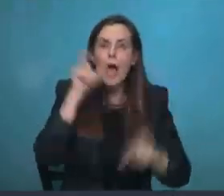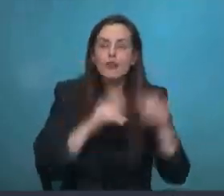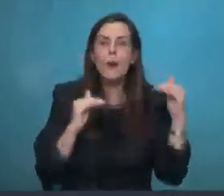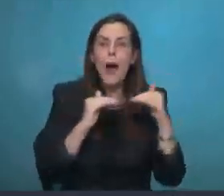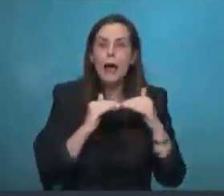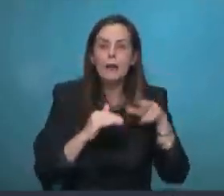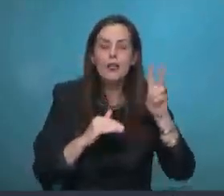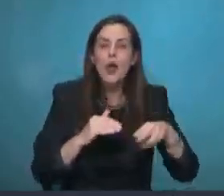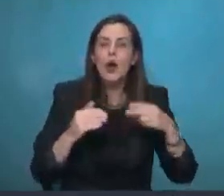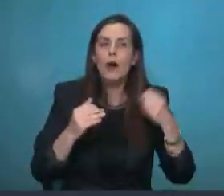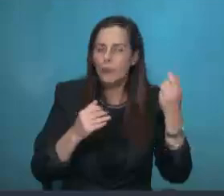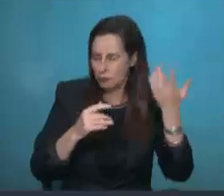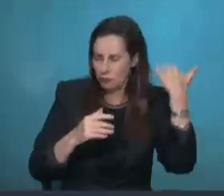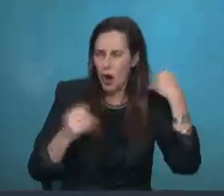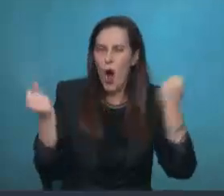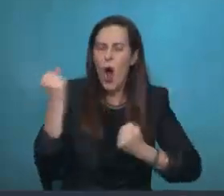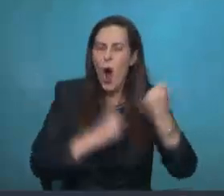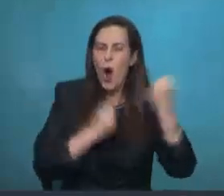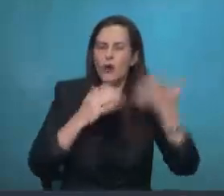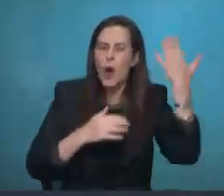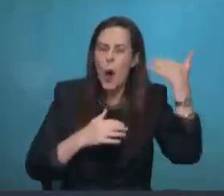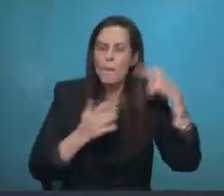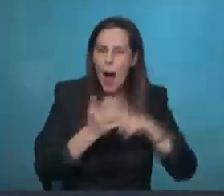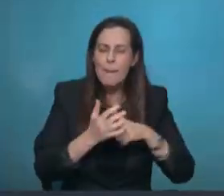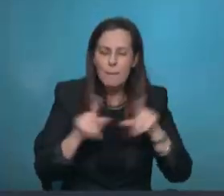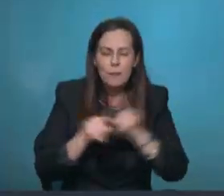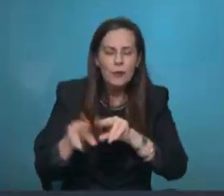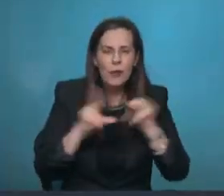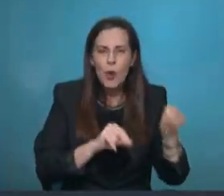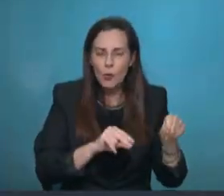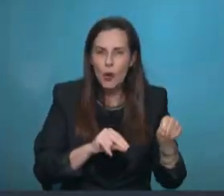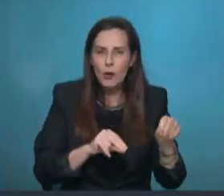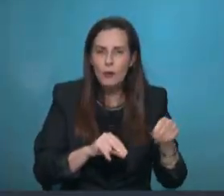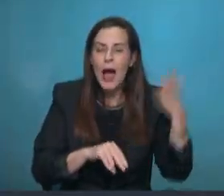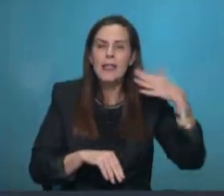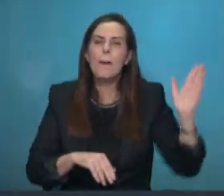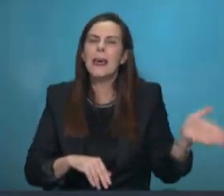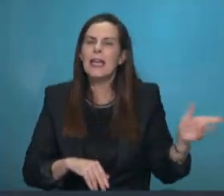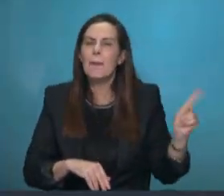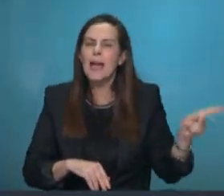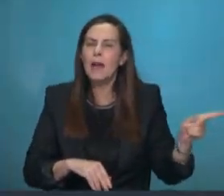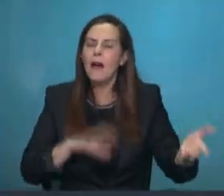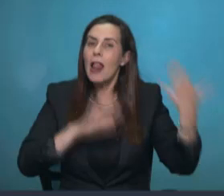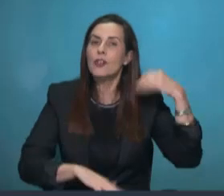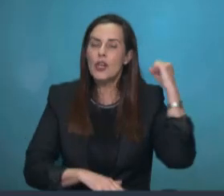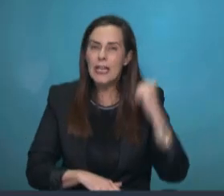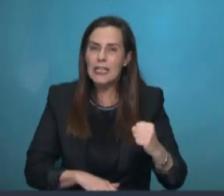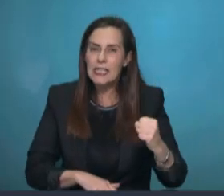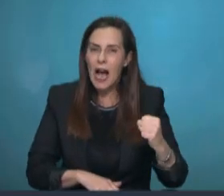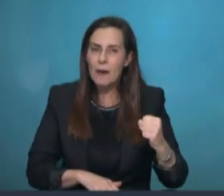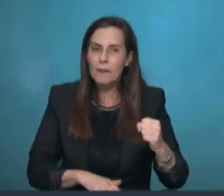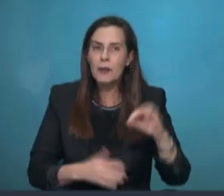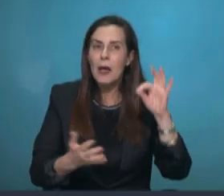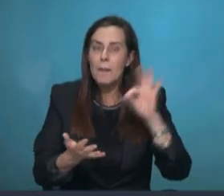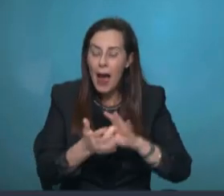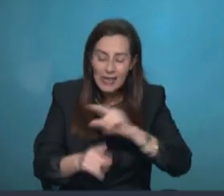רכב מדגם הסוברו שנראה לפי עדויות אוספת ורדית בטרמפיאדה לפני שנרצחה. מאז ועד